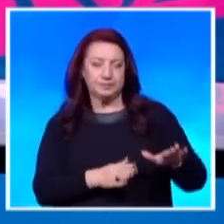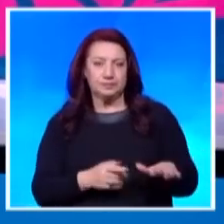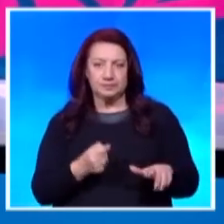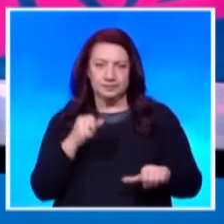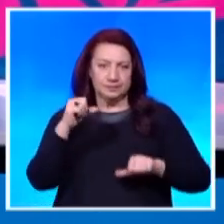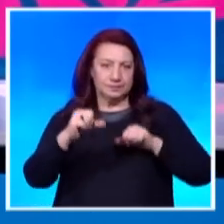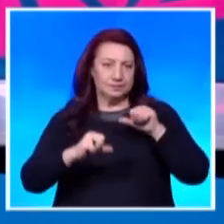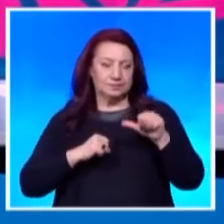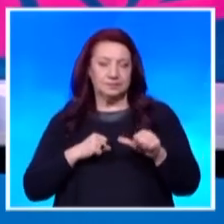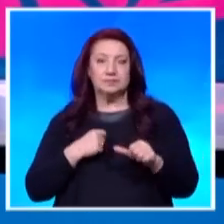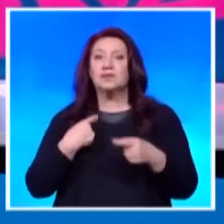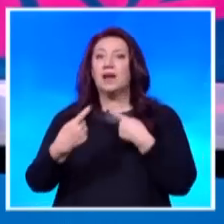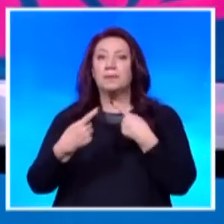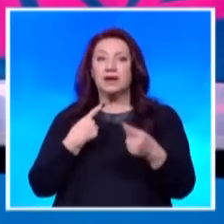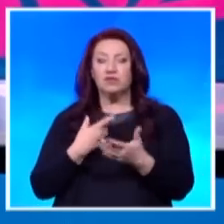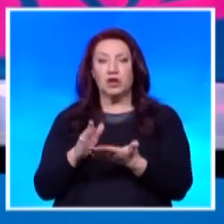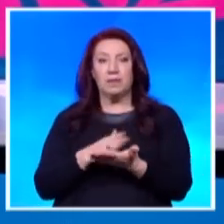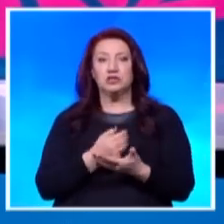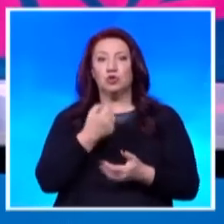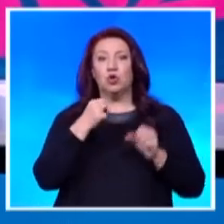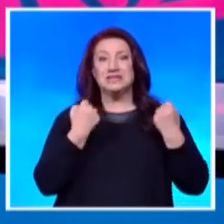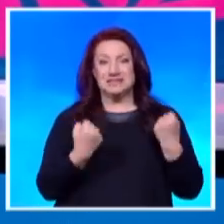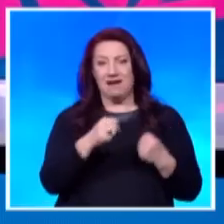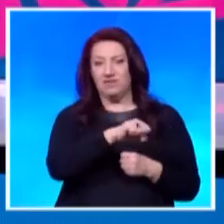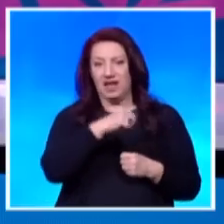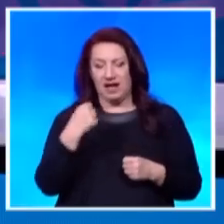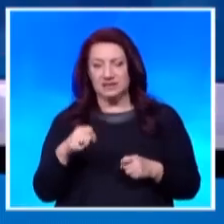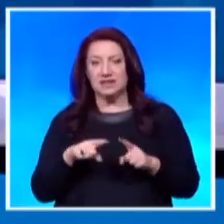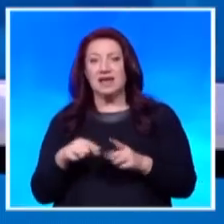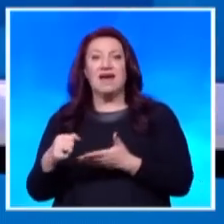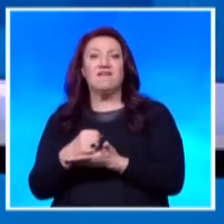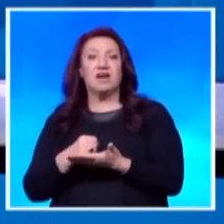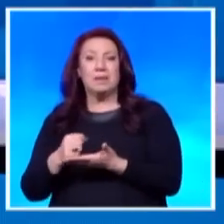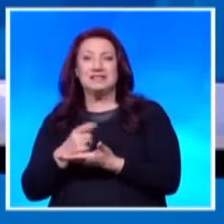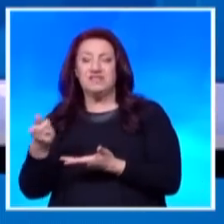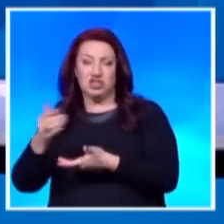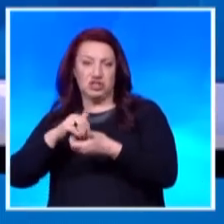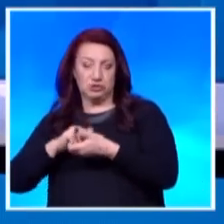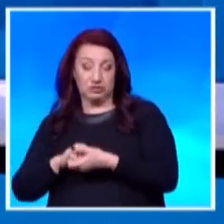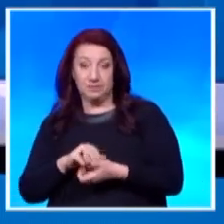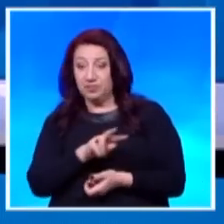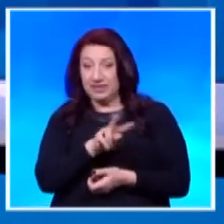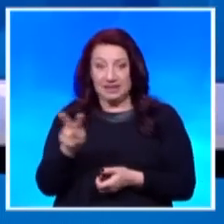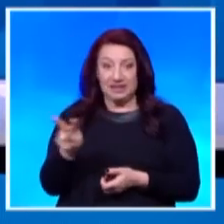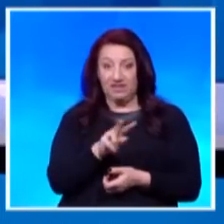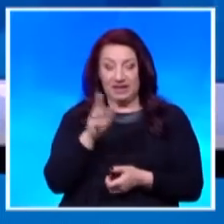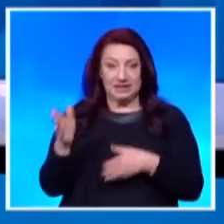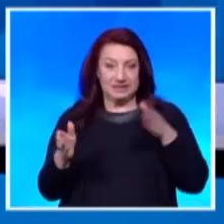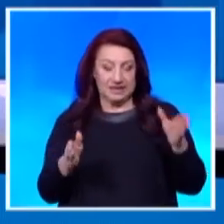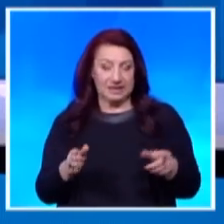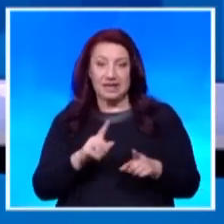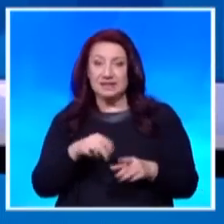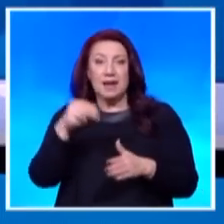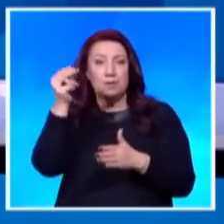и Фармацевтичния съюз. Ако двете страни не подпишат рамковия договор до края на седмицата, аптеките може да спрат да